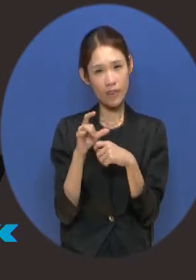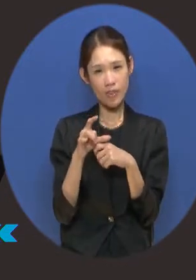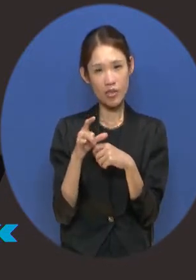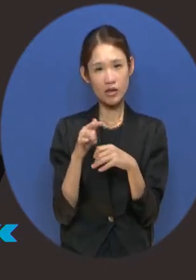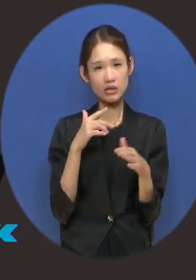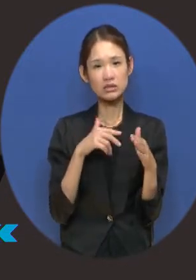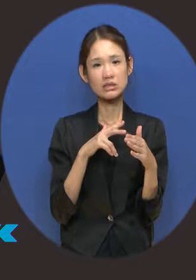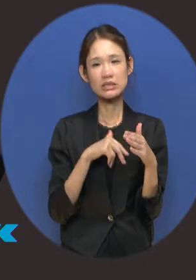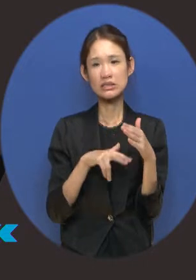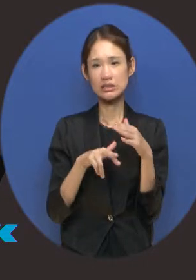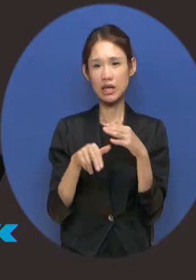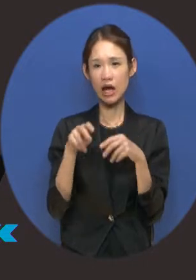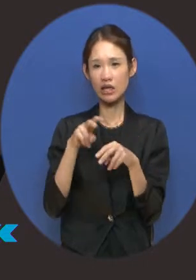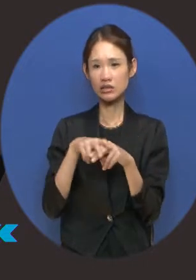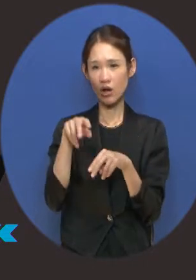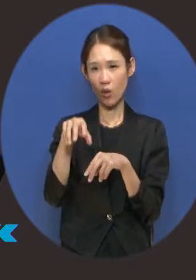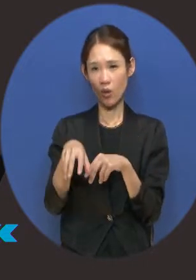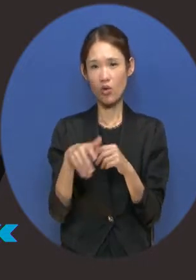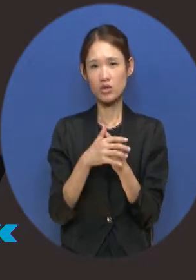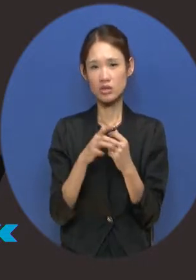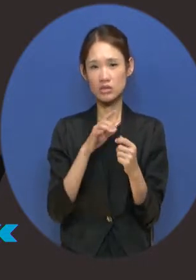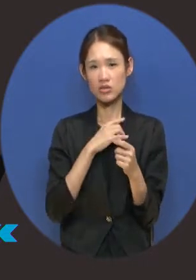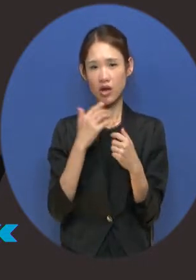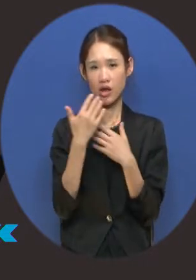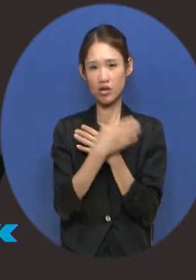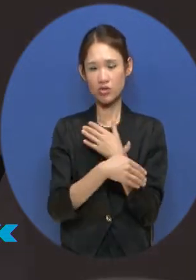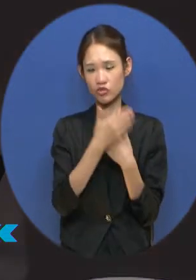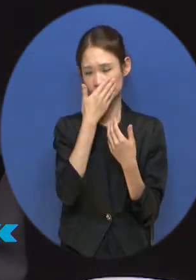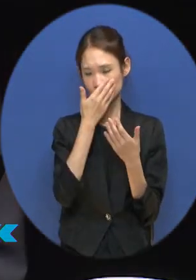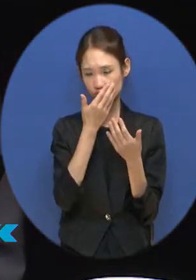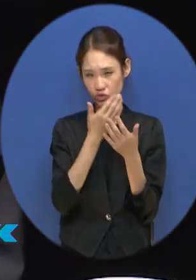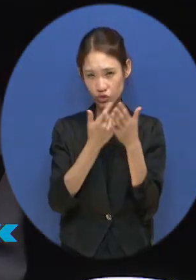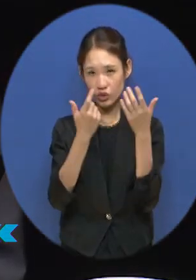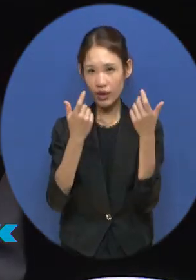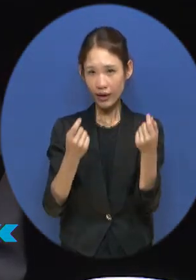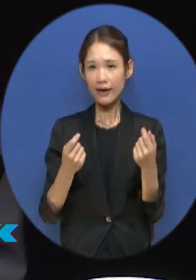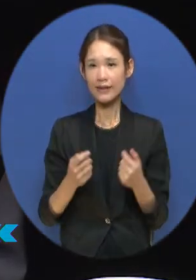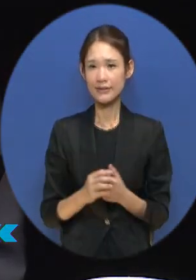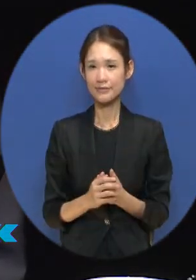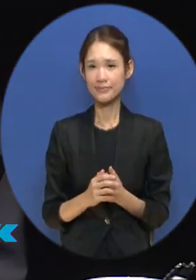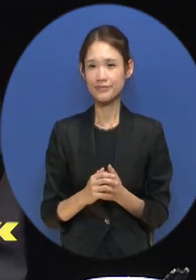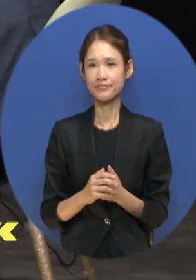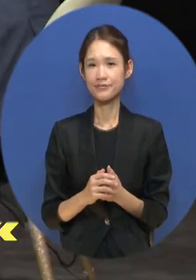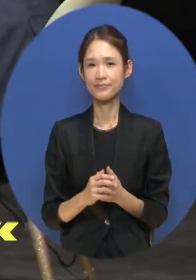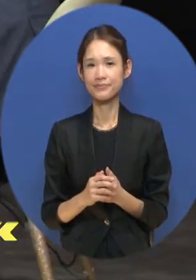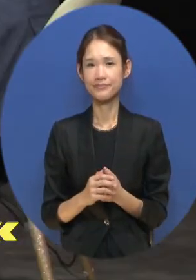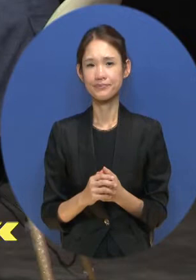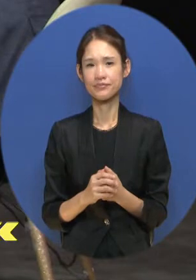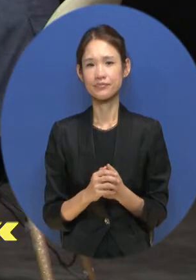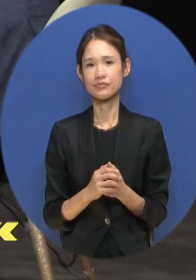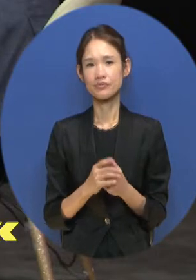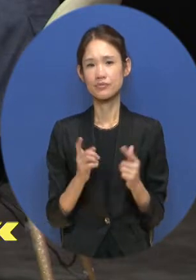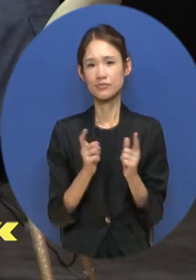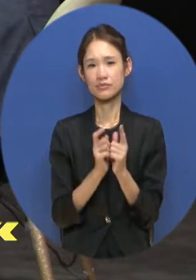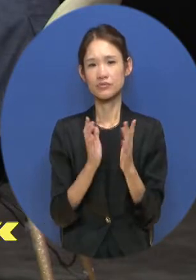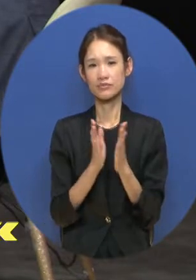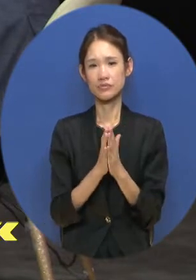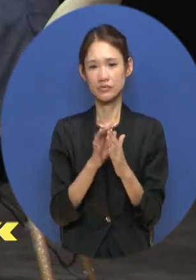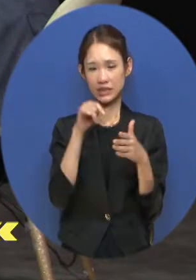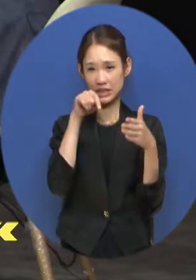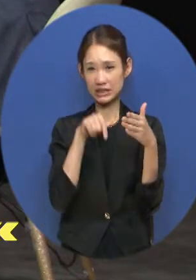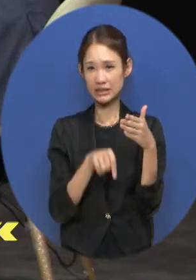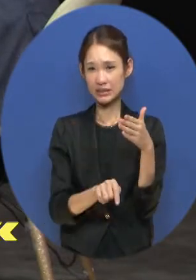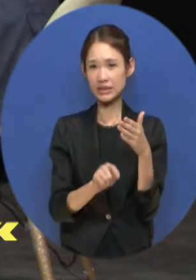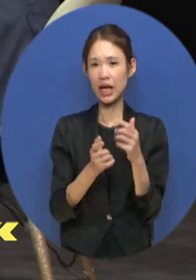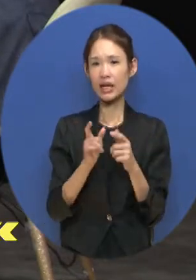지하역사가 이제 건강적인 측면에서 상대적으로 가장 중요하지 않을까 생각하고 있습니다. 네, 그 실질적으로 이와 같은